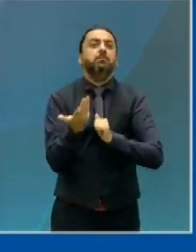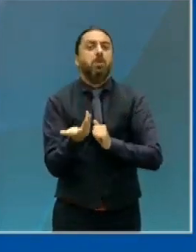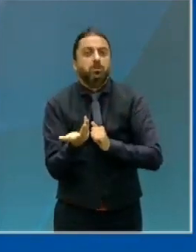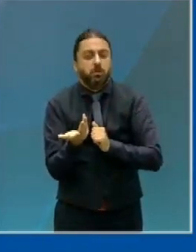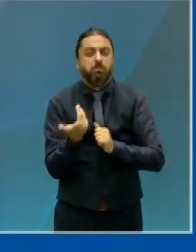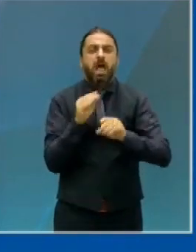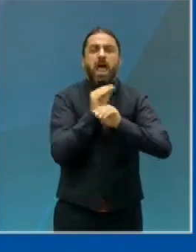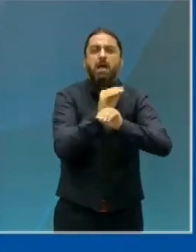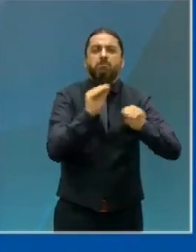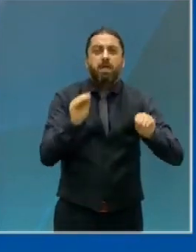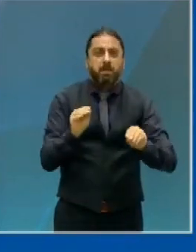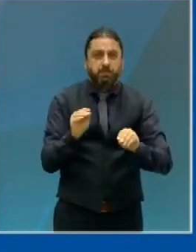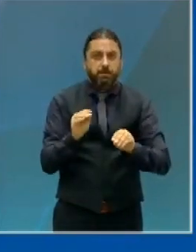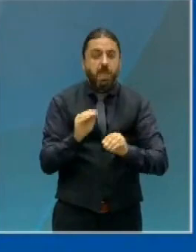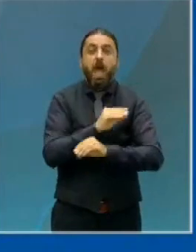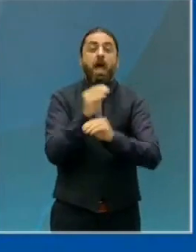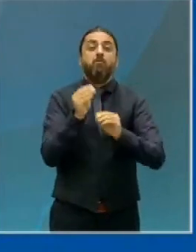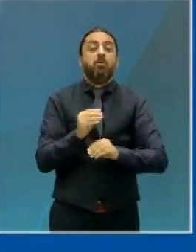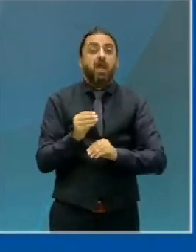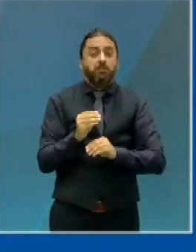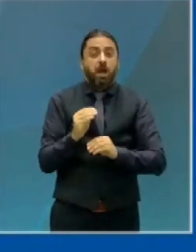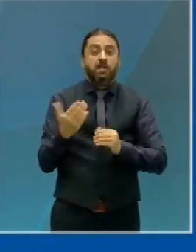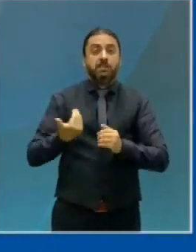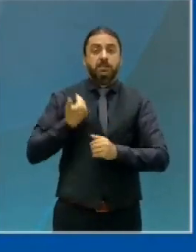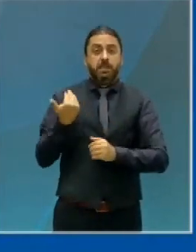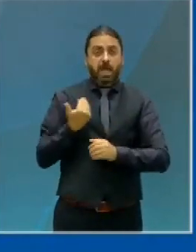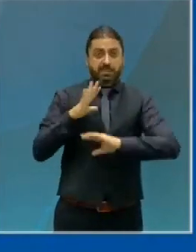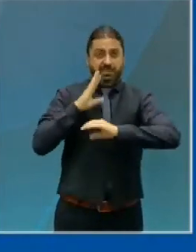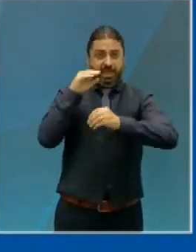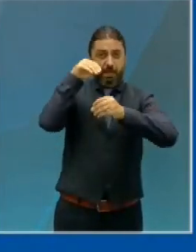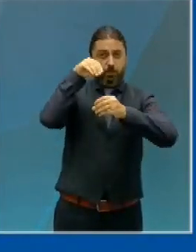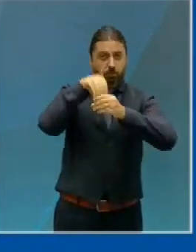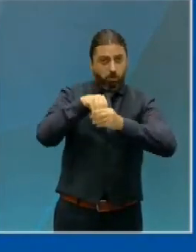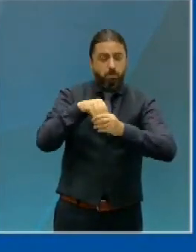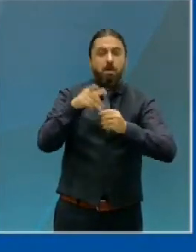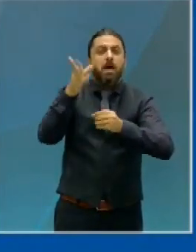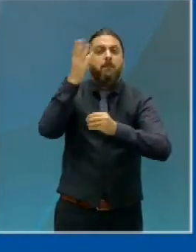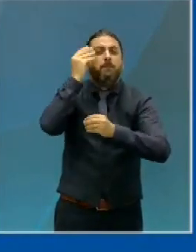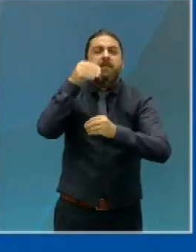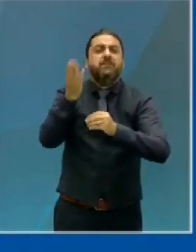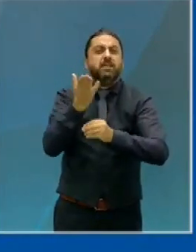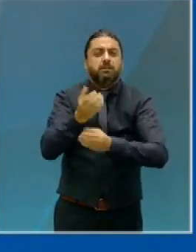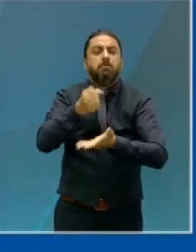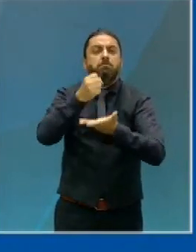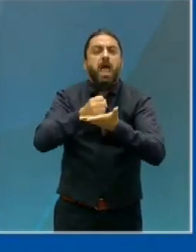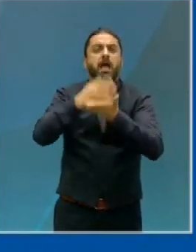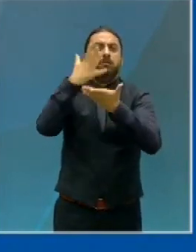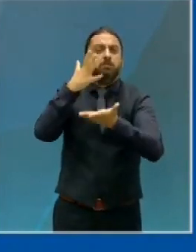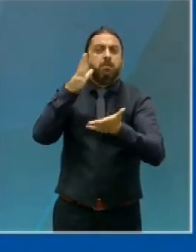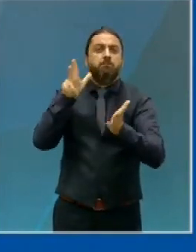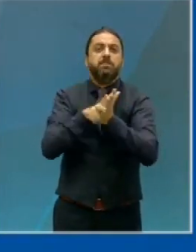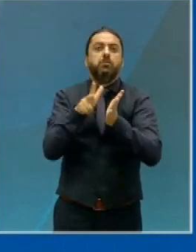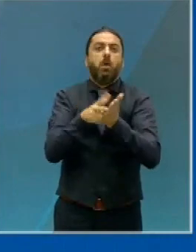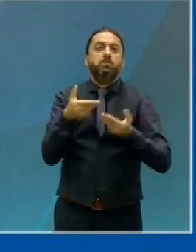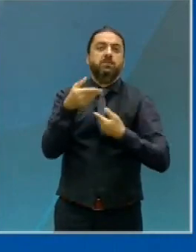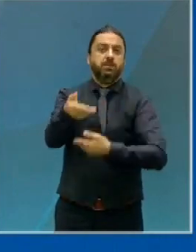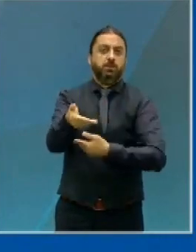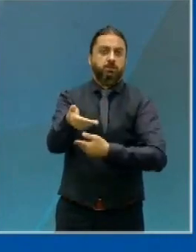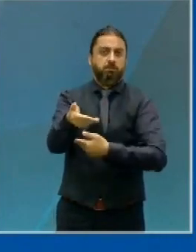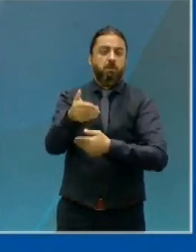δωρεάν, τονίζω δωρεάν, πιστοποιημένες δεξιότητες. Με άλλα λόγια, επαγγελματικά εφόδια για την πολιτική του